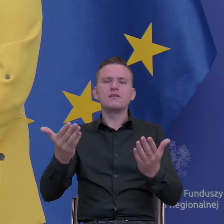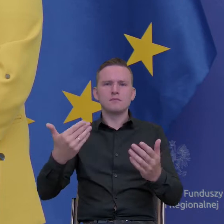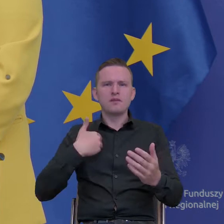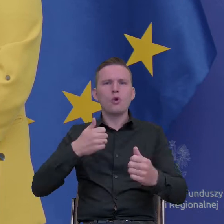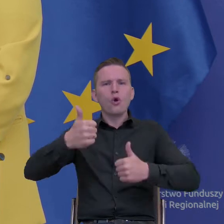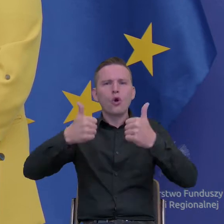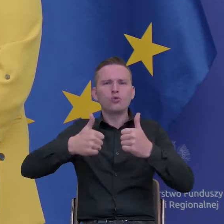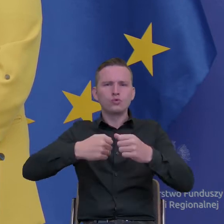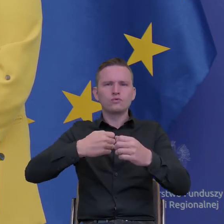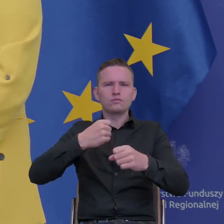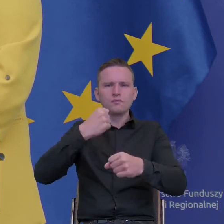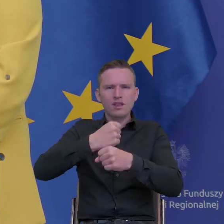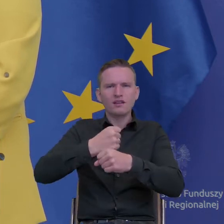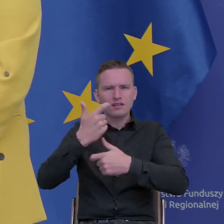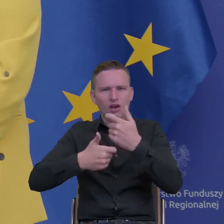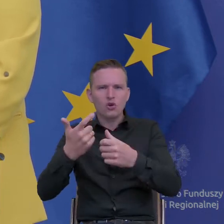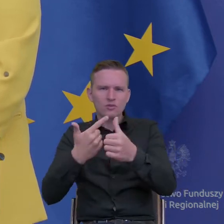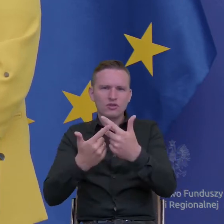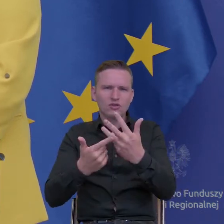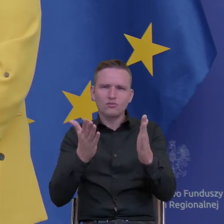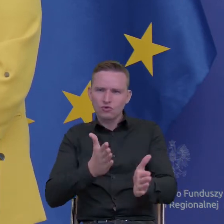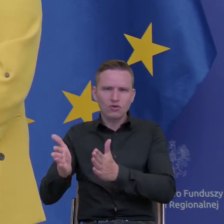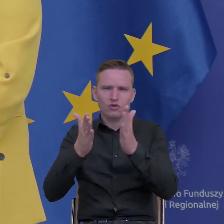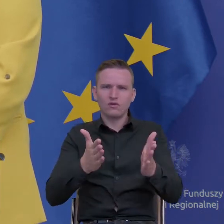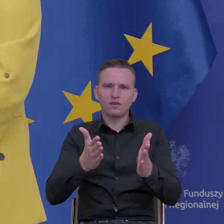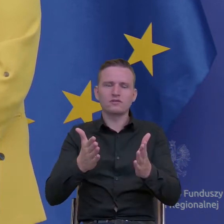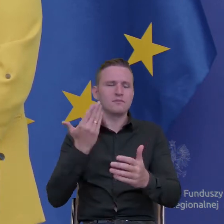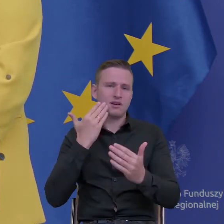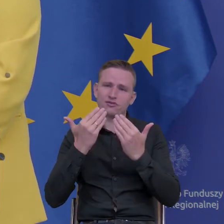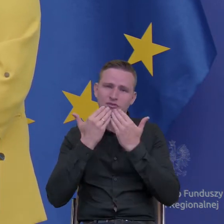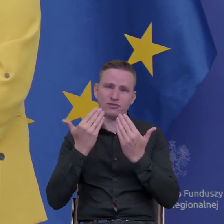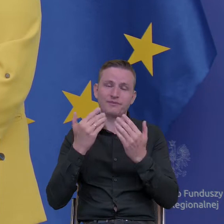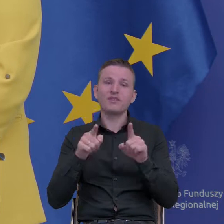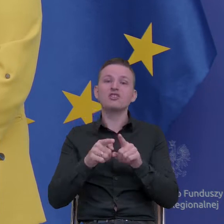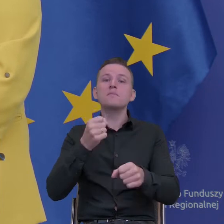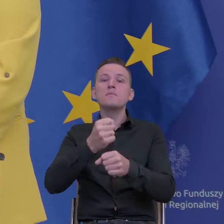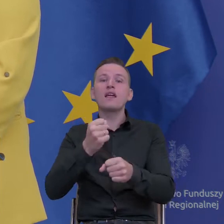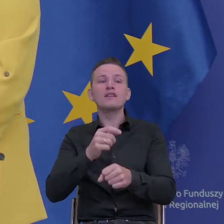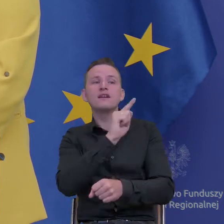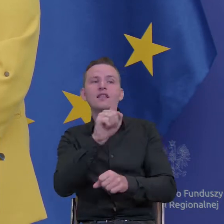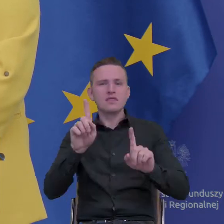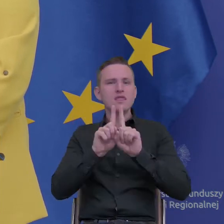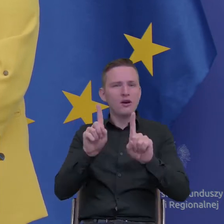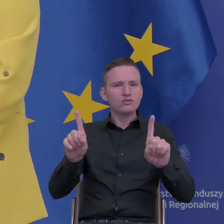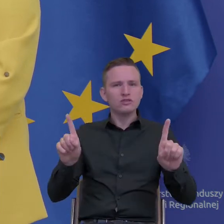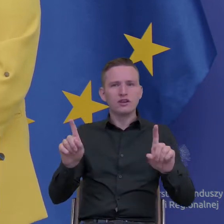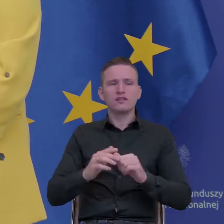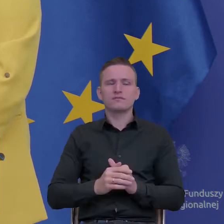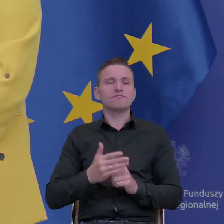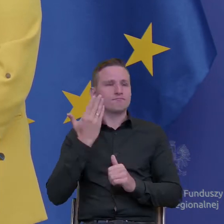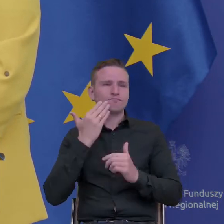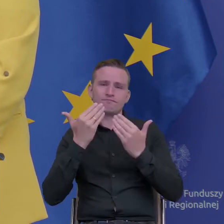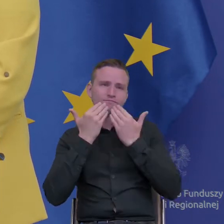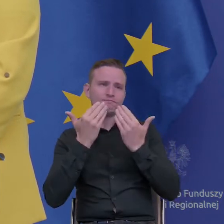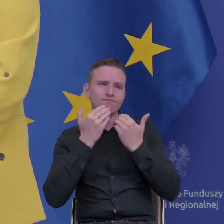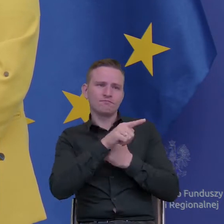państwa przygotowane, złożone, przez pracę nauczycieli, która została włożona w przeprowadzenie